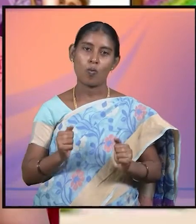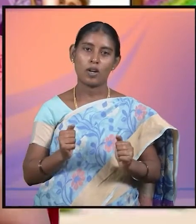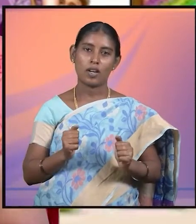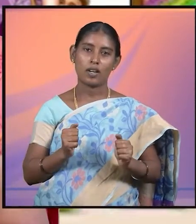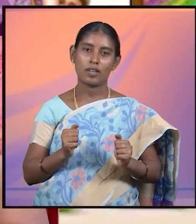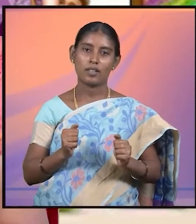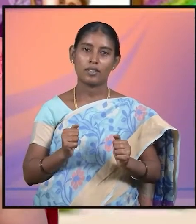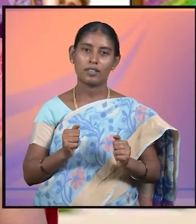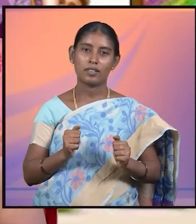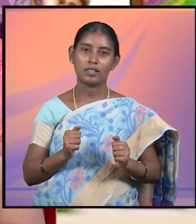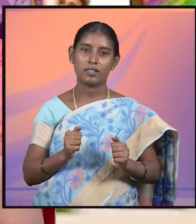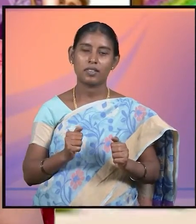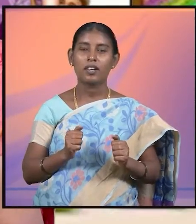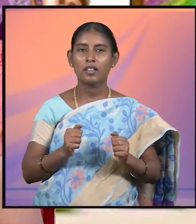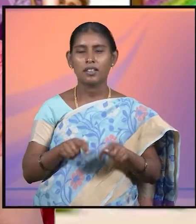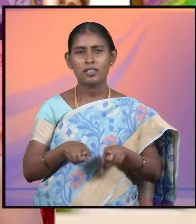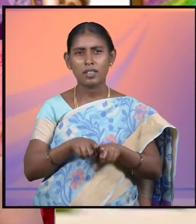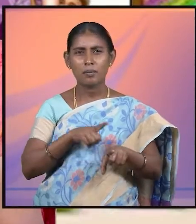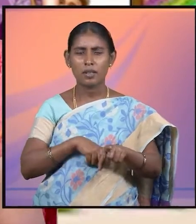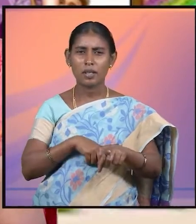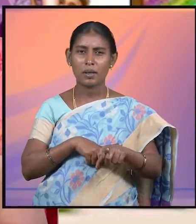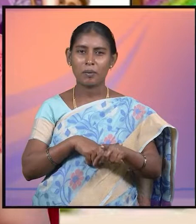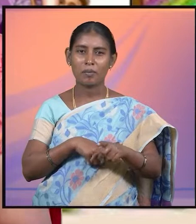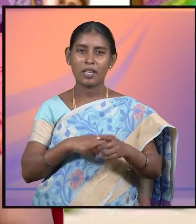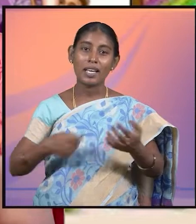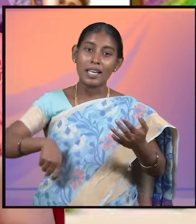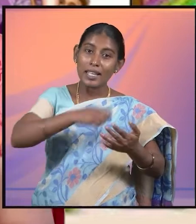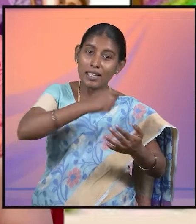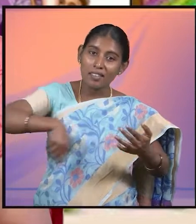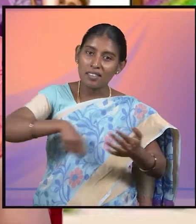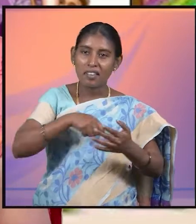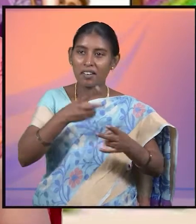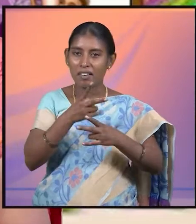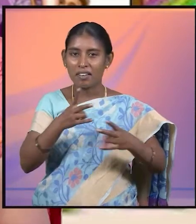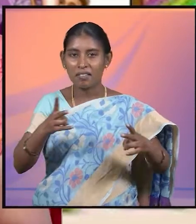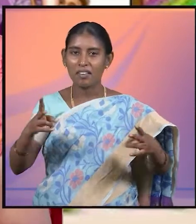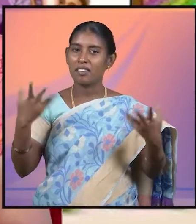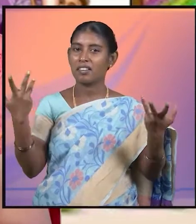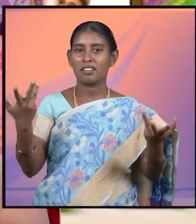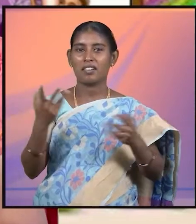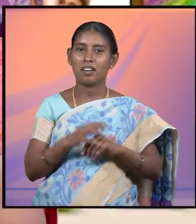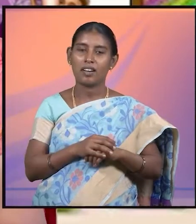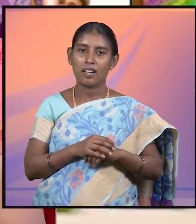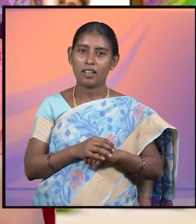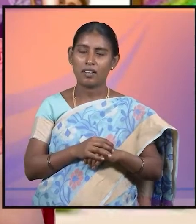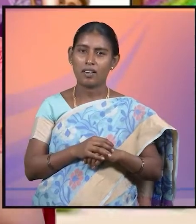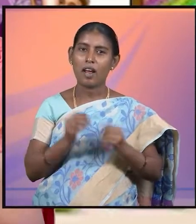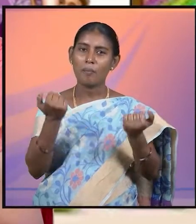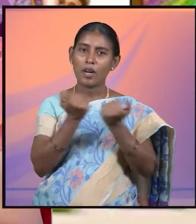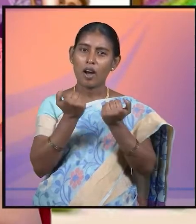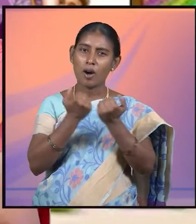மன்னர். இசைக்க பக்கவாத்தியங்கள் ஏதும் இல்லாத நிலையில் வேட்டைக்கு கொண்டு போயிருந்த பொருட்களையே